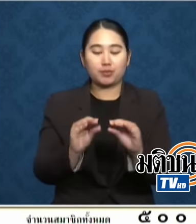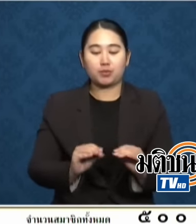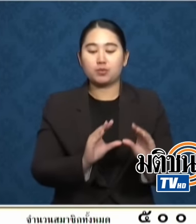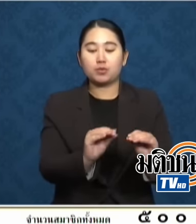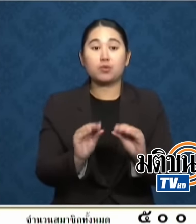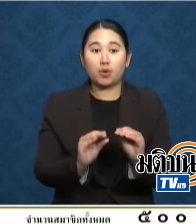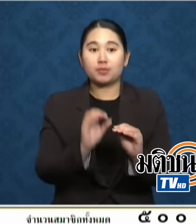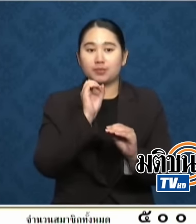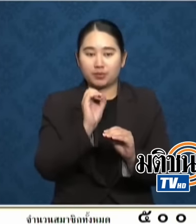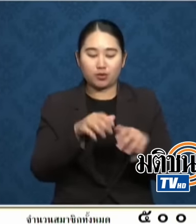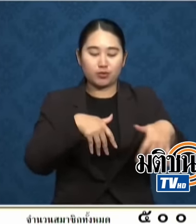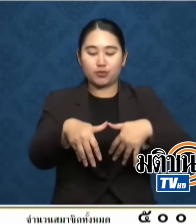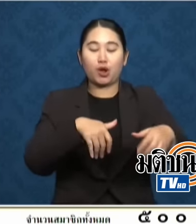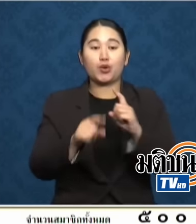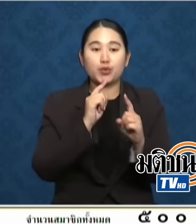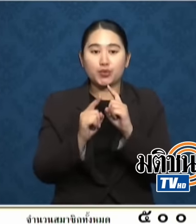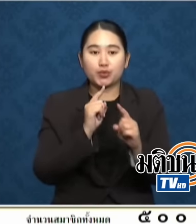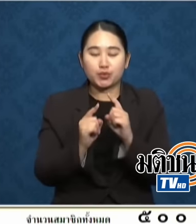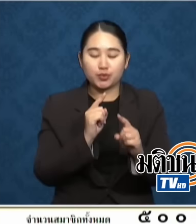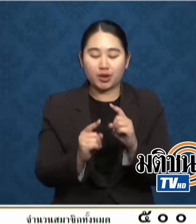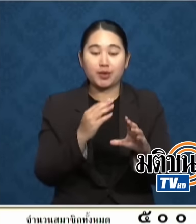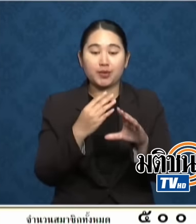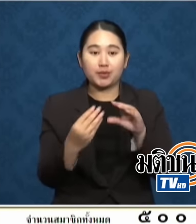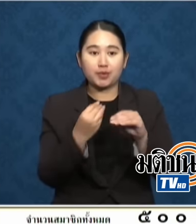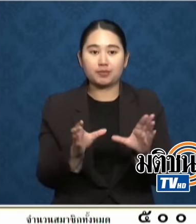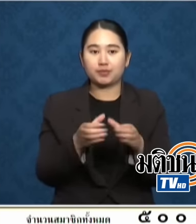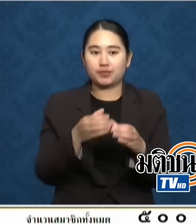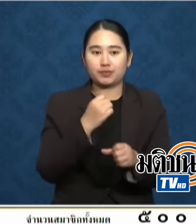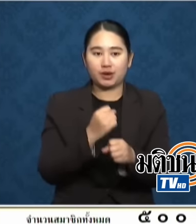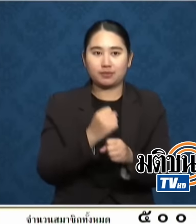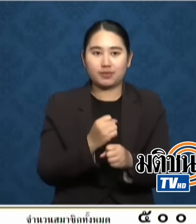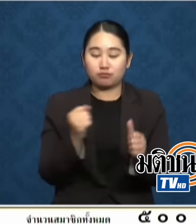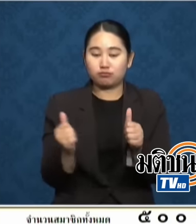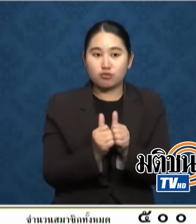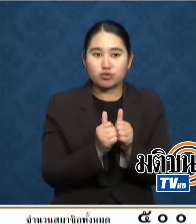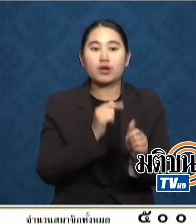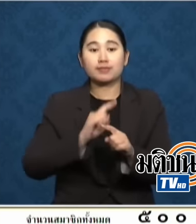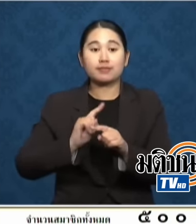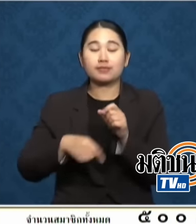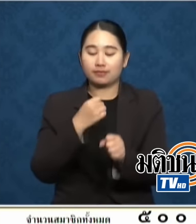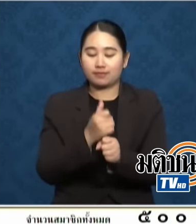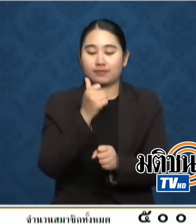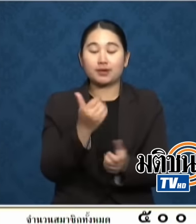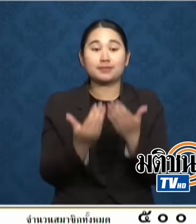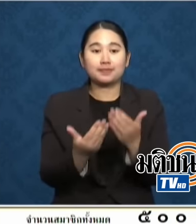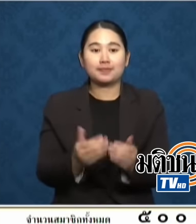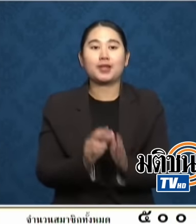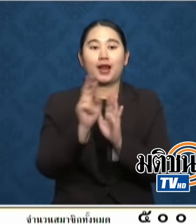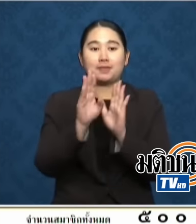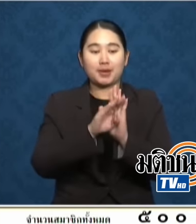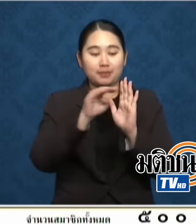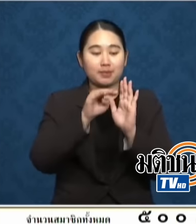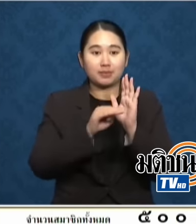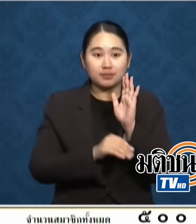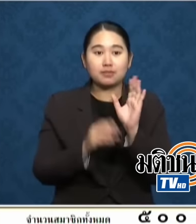ความเห็นประชาชนในพื้นที่แต่งตั้งคณะทำงานเพื่อช่วยงานได้ตามความเหมาะสมและออกระเบียบการประชุมอื่นๆ